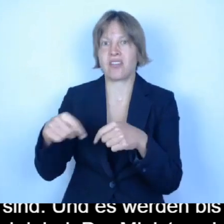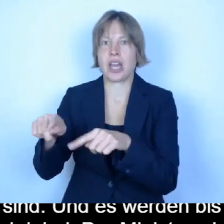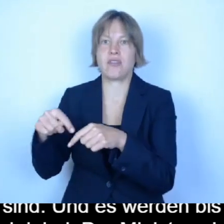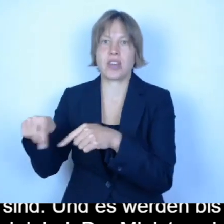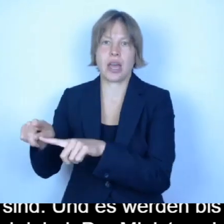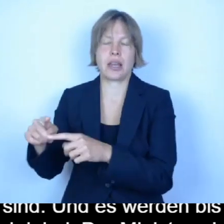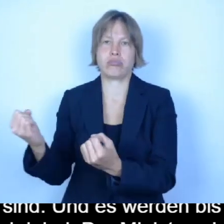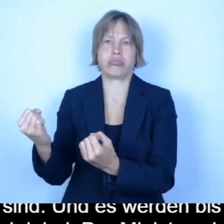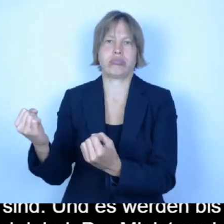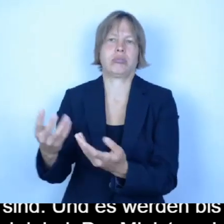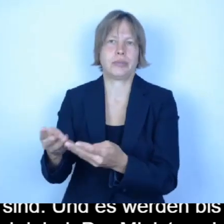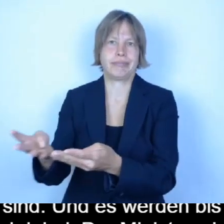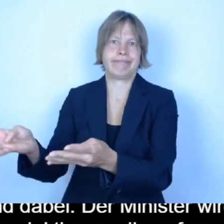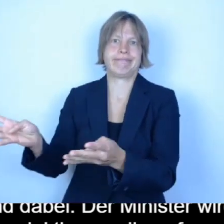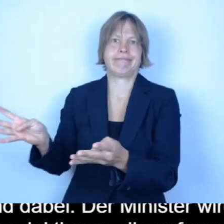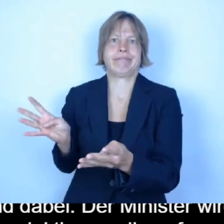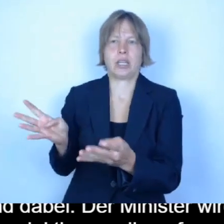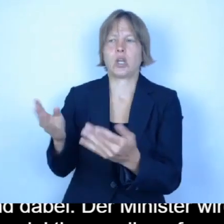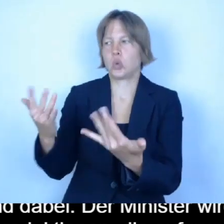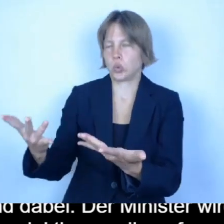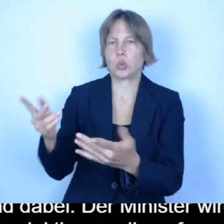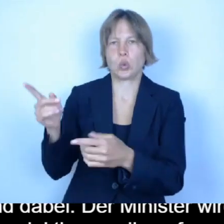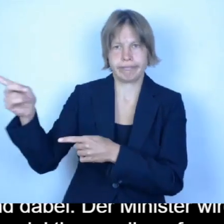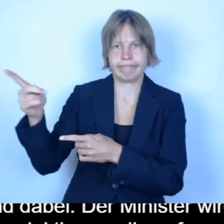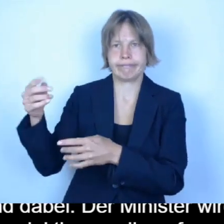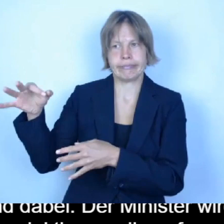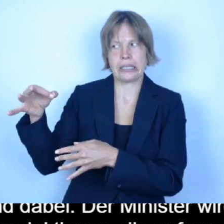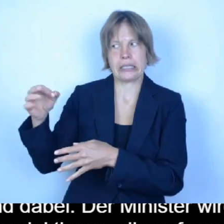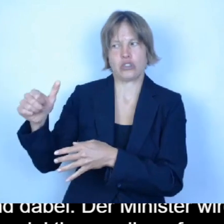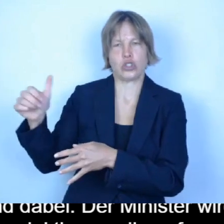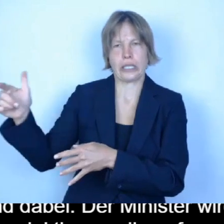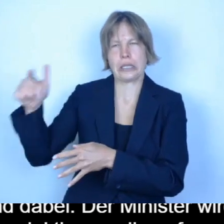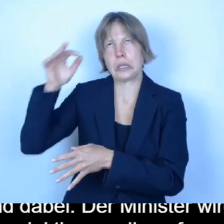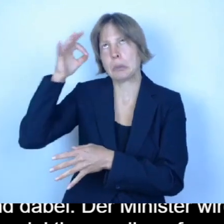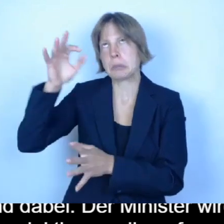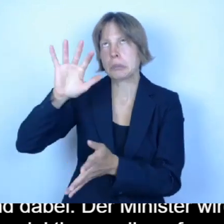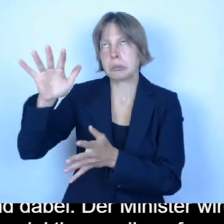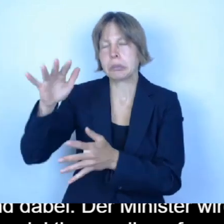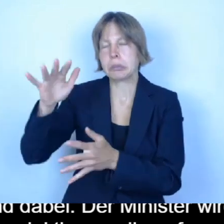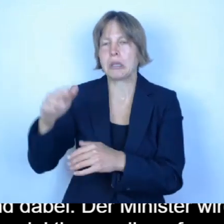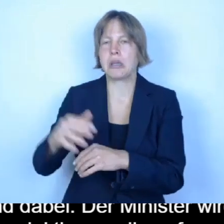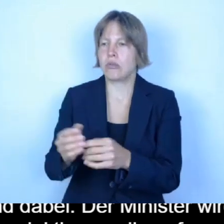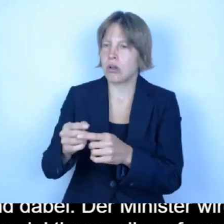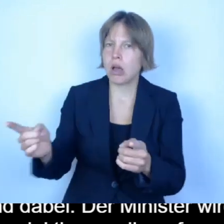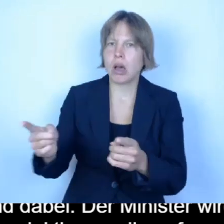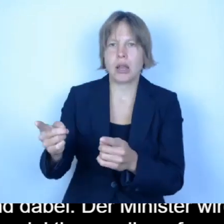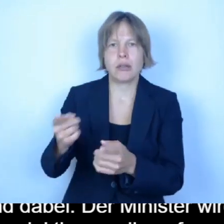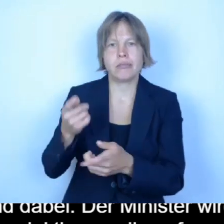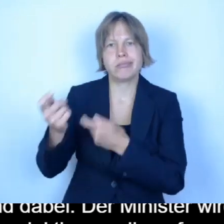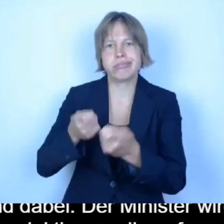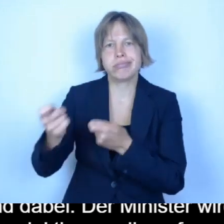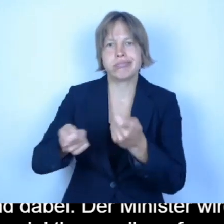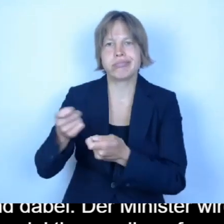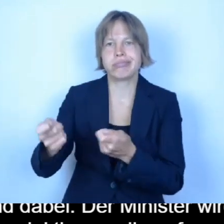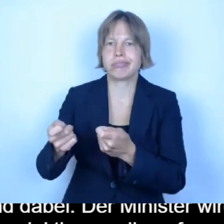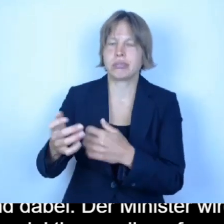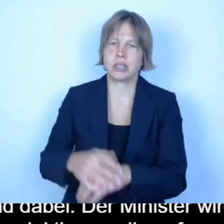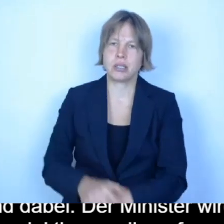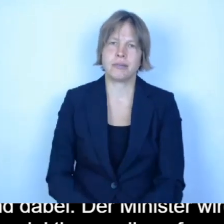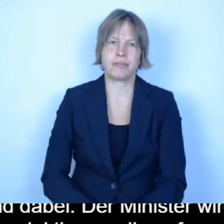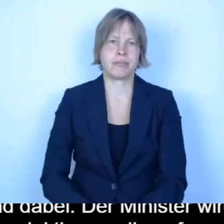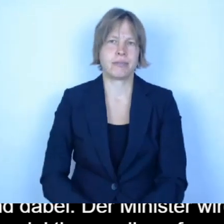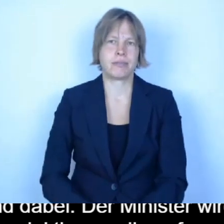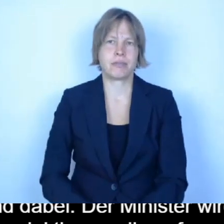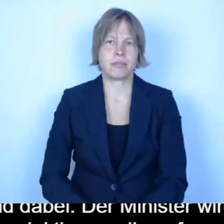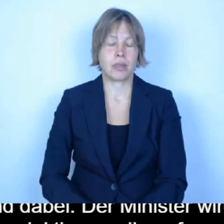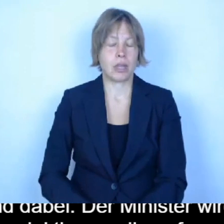auf circa für jeden so mit 1.000 Euro so einen Verein, um den nochmal zu unterstützen. Also ist der Versuch, ein breiter Erhalt